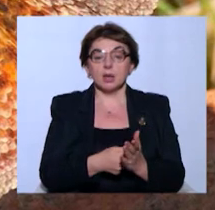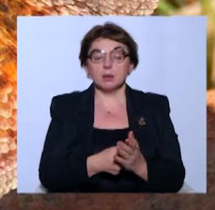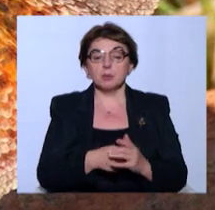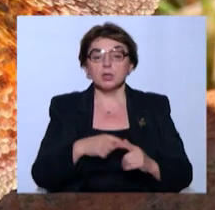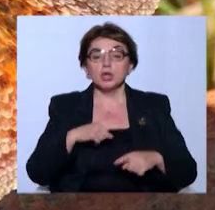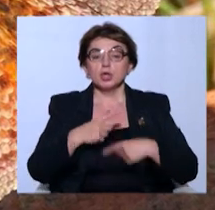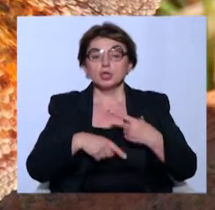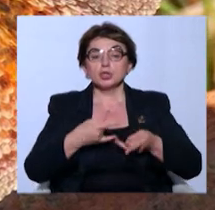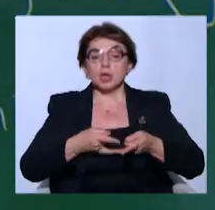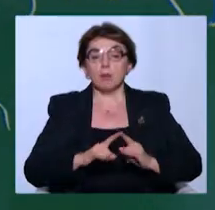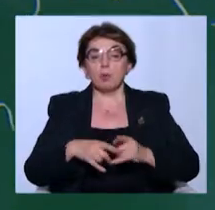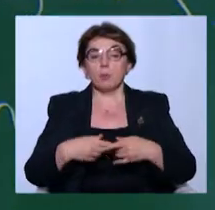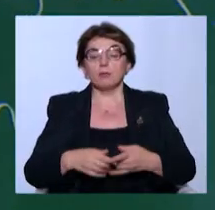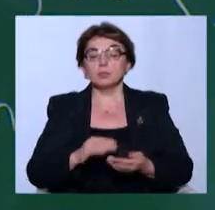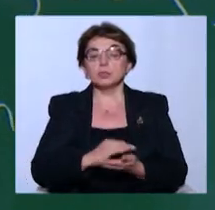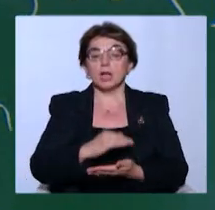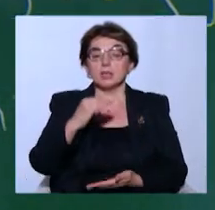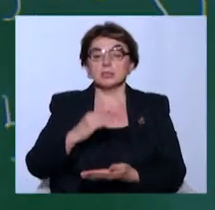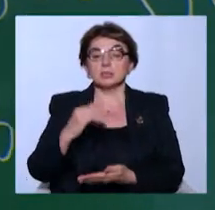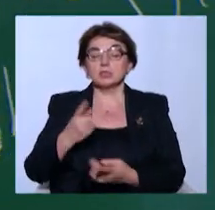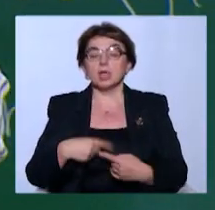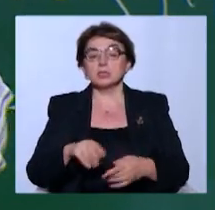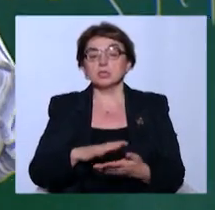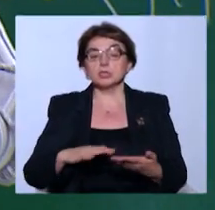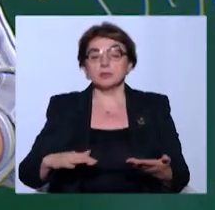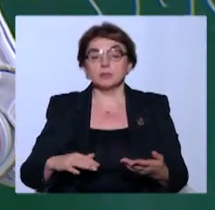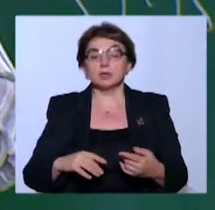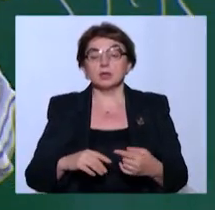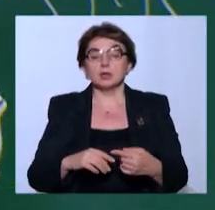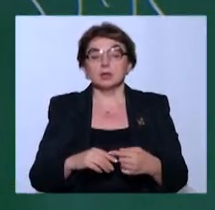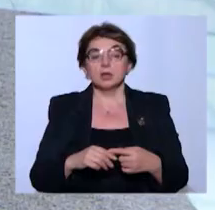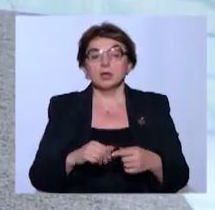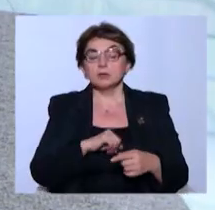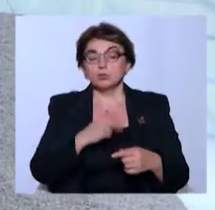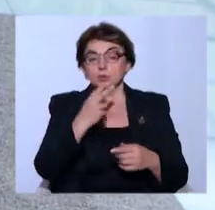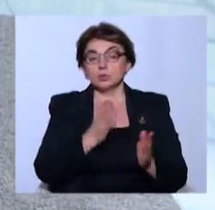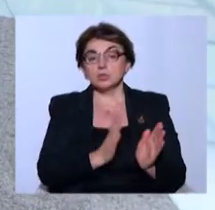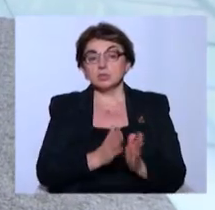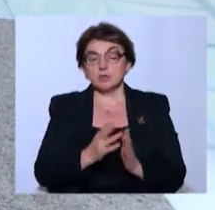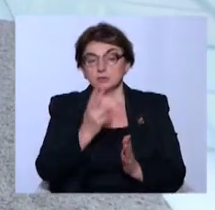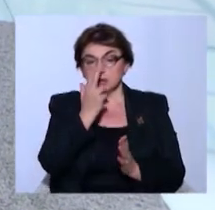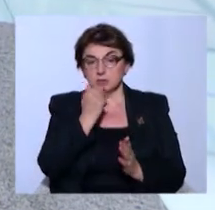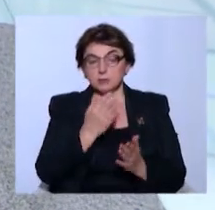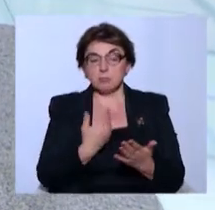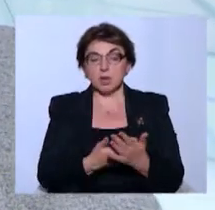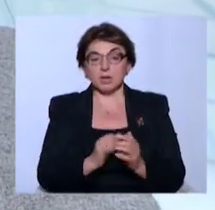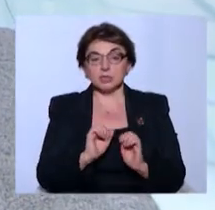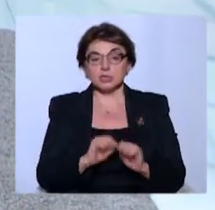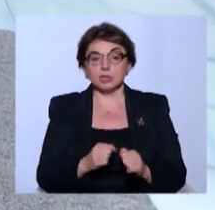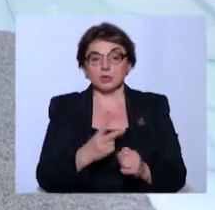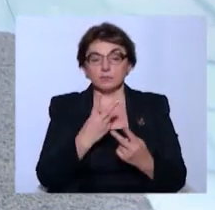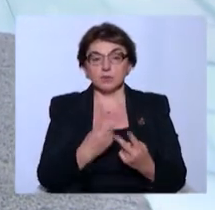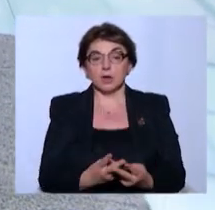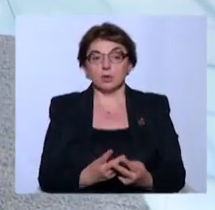ის აფრთხობს თავდამსხმელს. ქცევითი ადაპტაციის არაჩვეულებრივი მაგალითი არის მიგრაცია. აი,